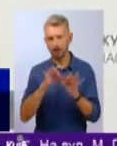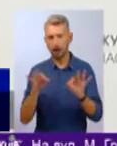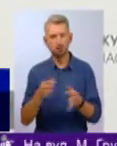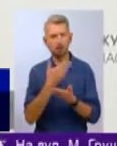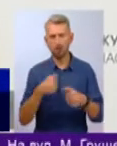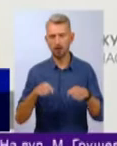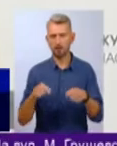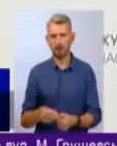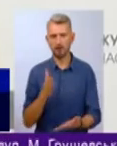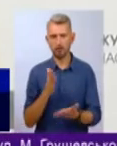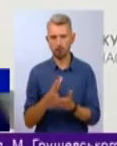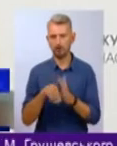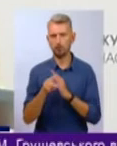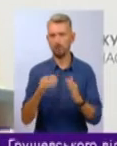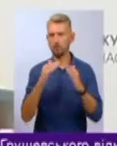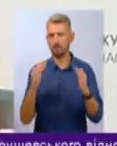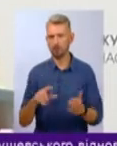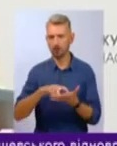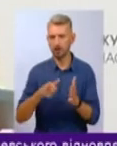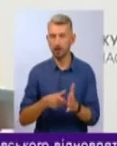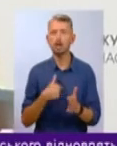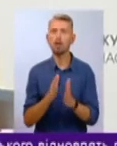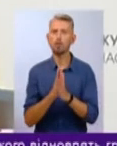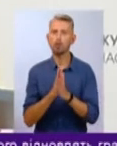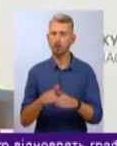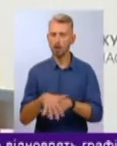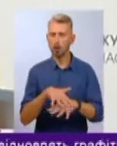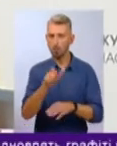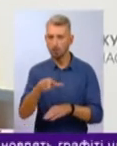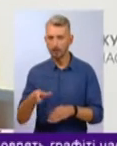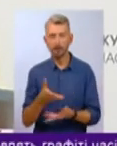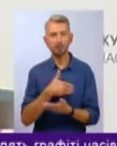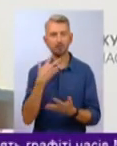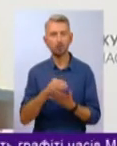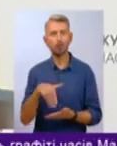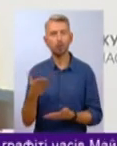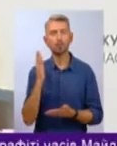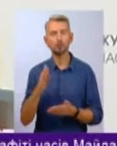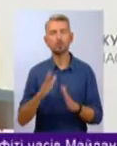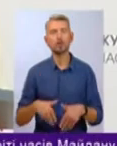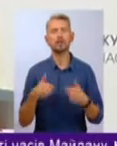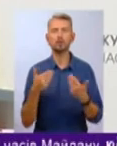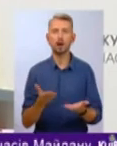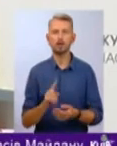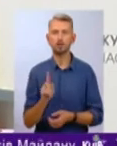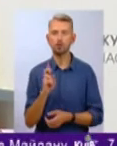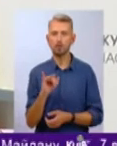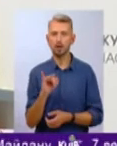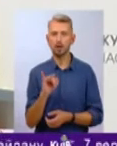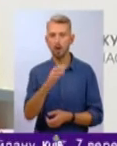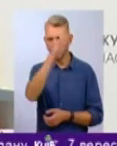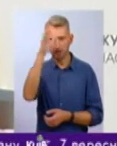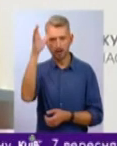більше знаходитися в цьому приміщенні. Я би просила громадськість, і ми з свого боку будемо ініціювати, щоб